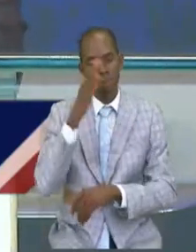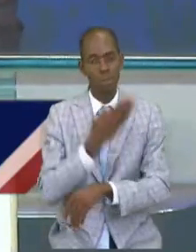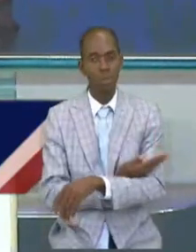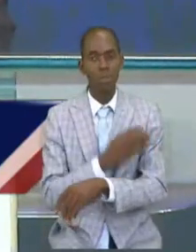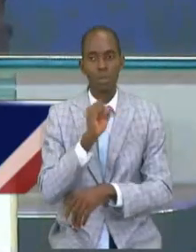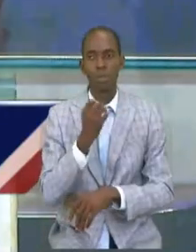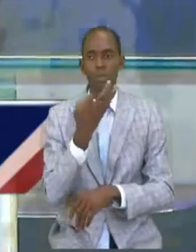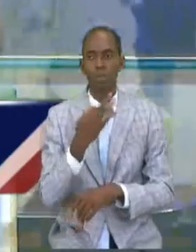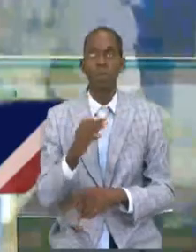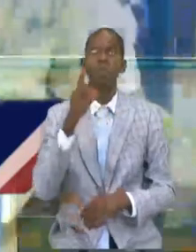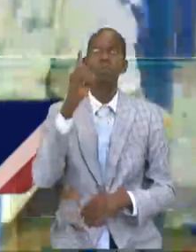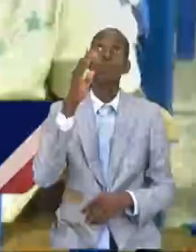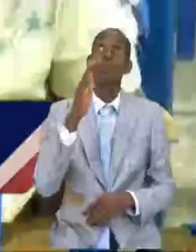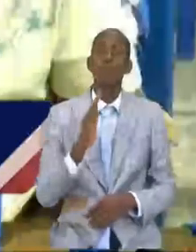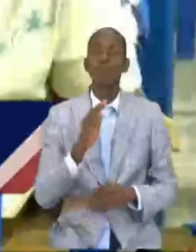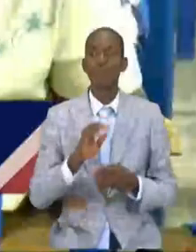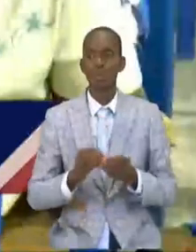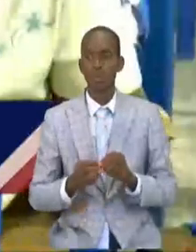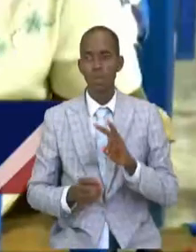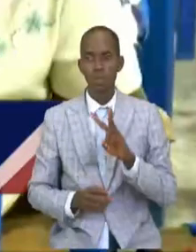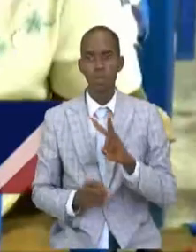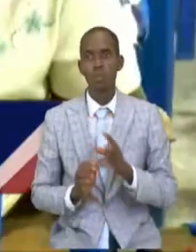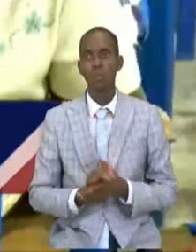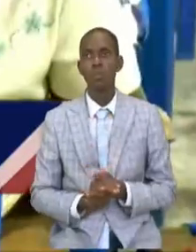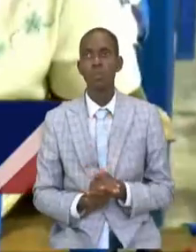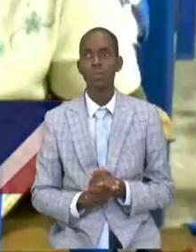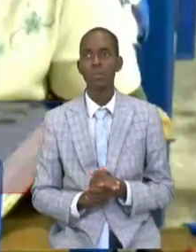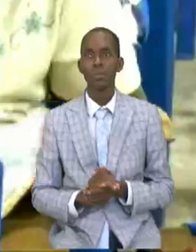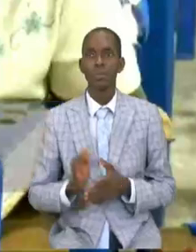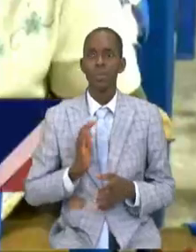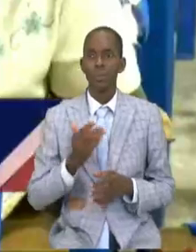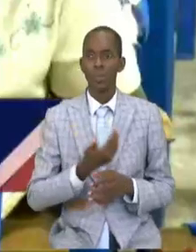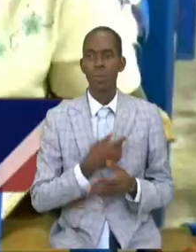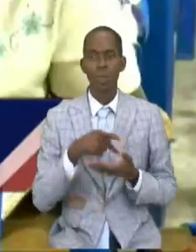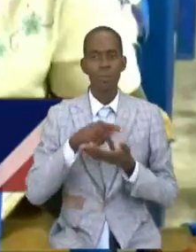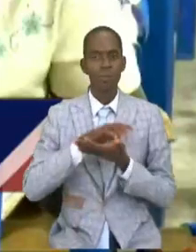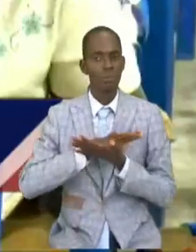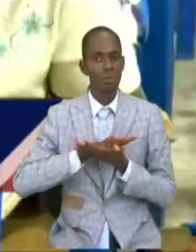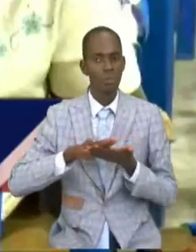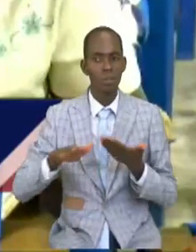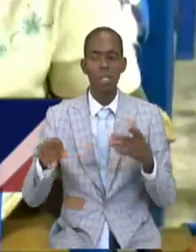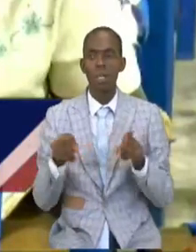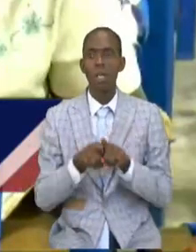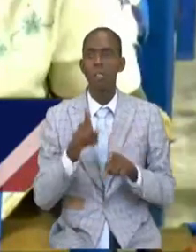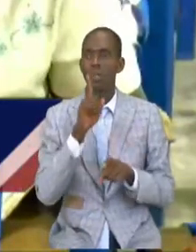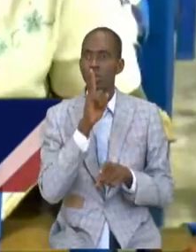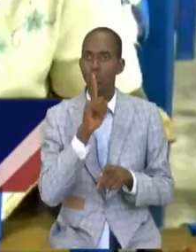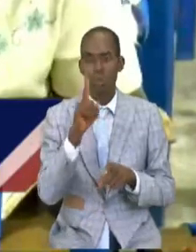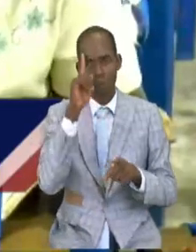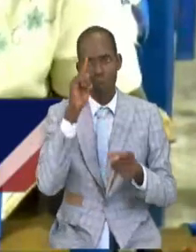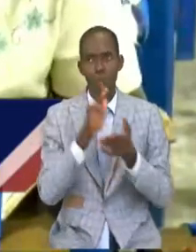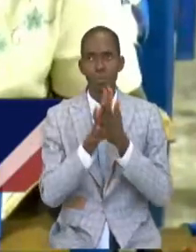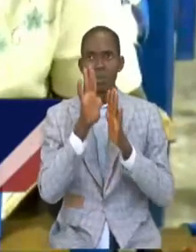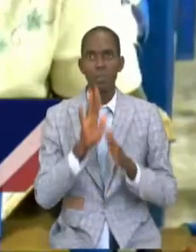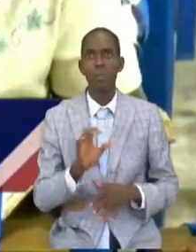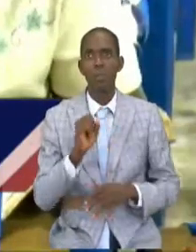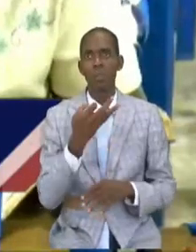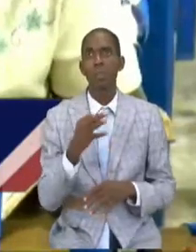en tant qu'enfant transformé de Dieu. De notre pureté en tant que